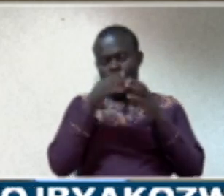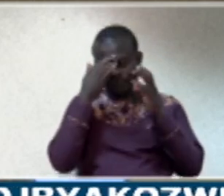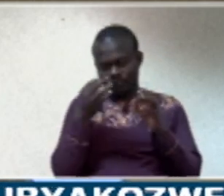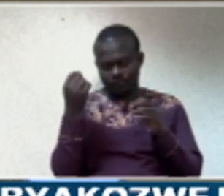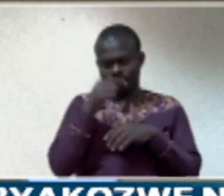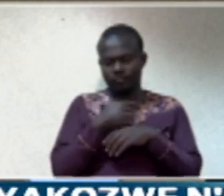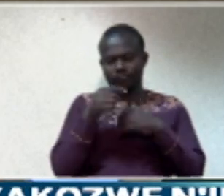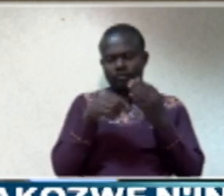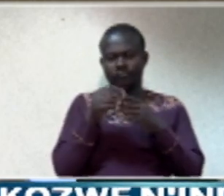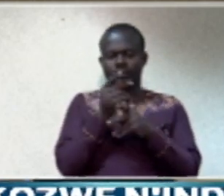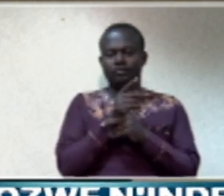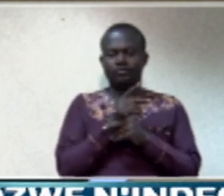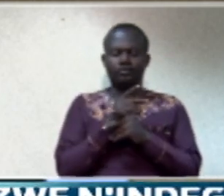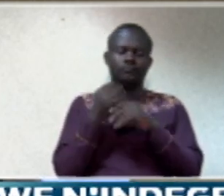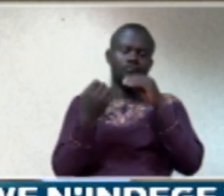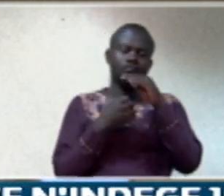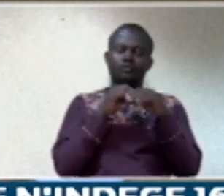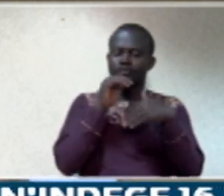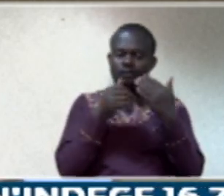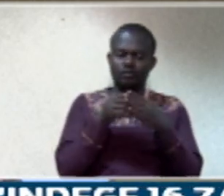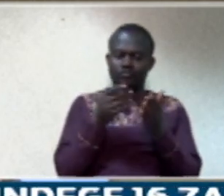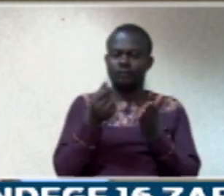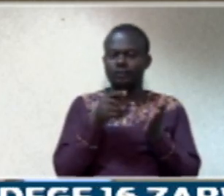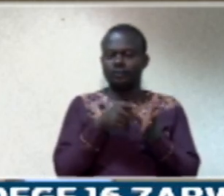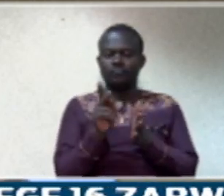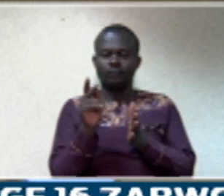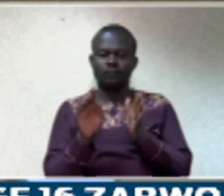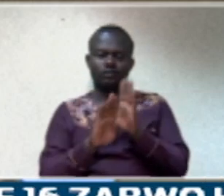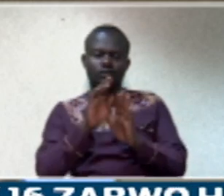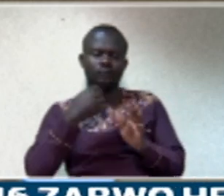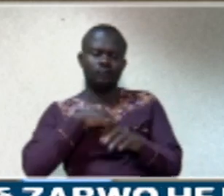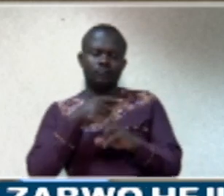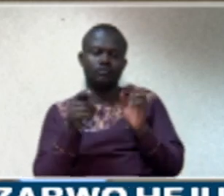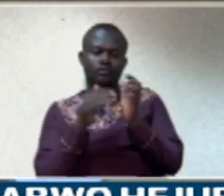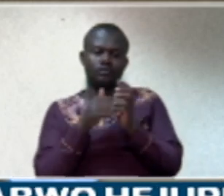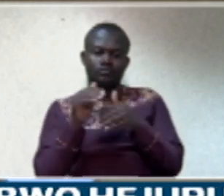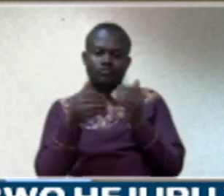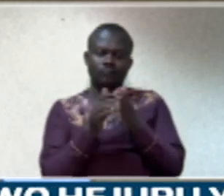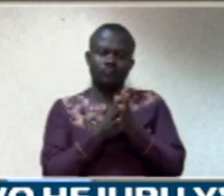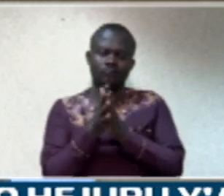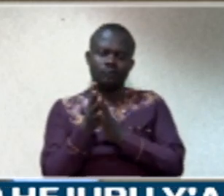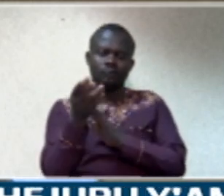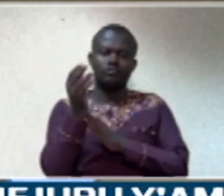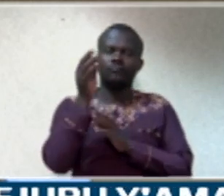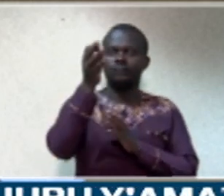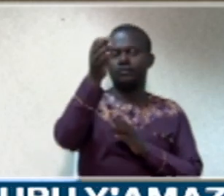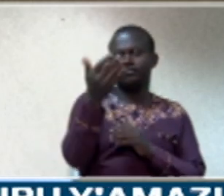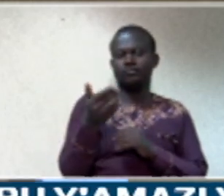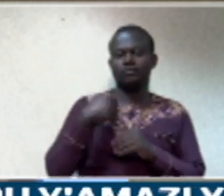munsi Kwita ku bidukikije ntabwo ari ikiguzi gusa ku iterambere ryacu ahubwo ni n'igishuro cyazaza h'abana